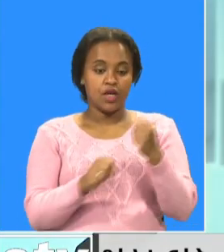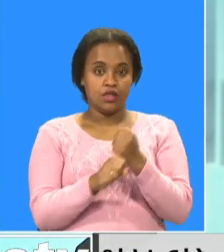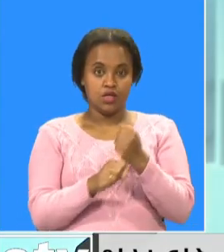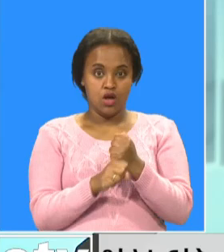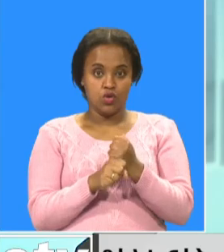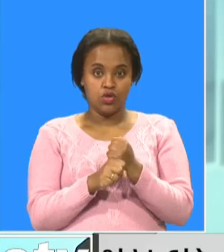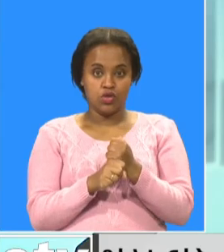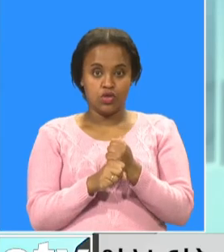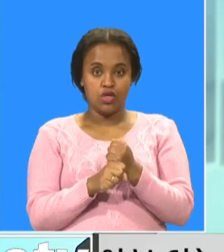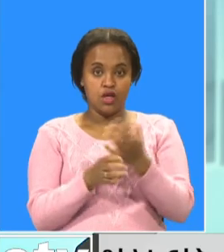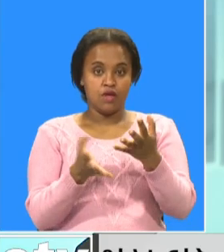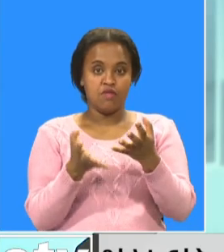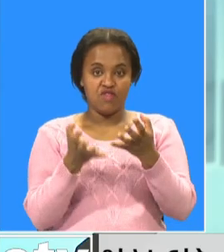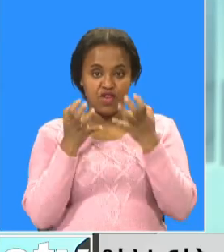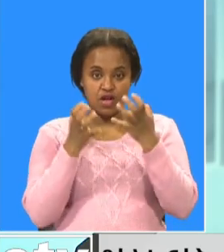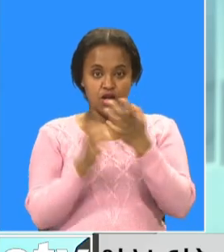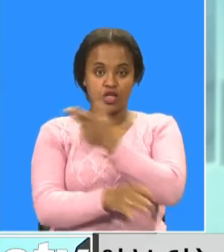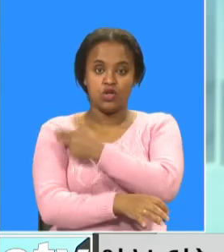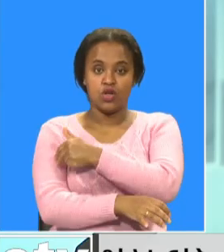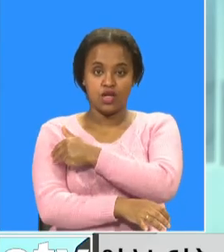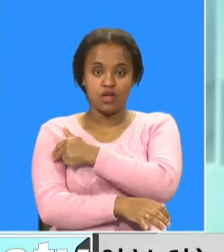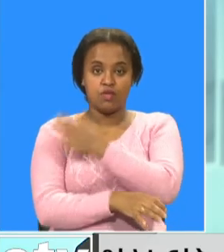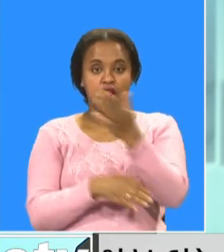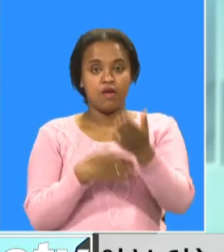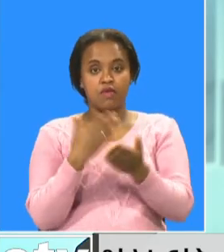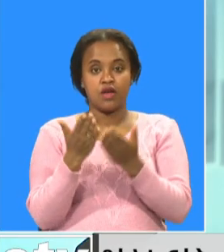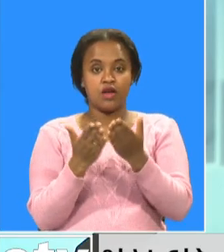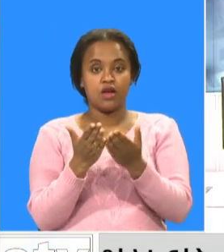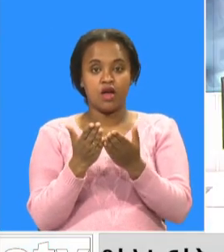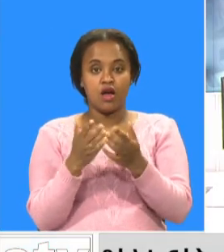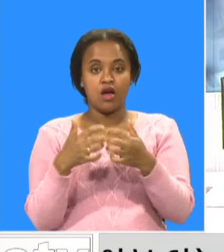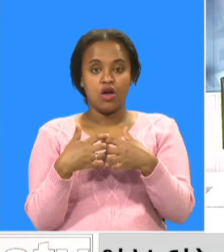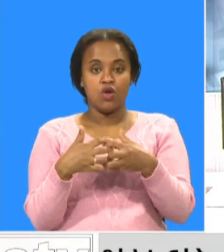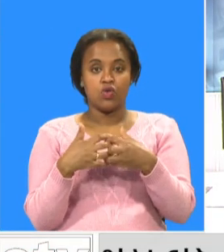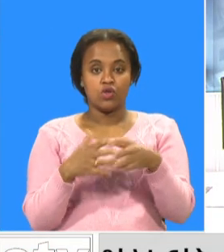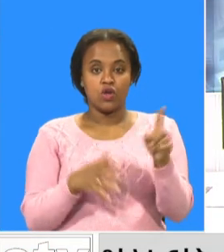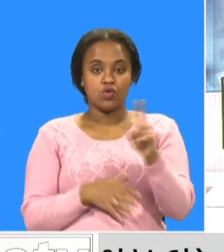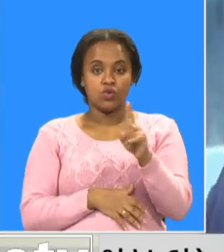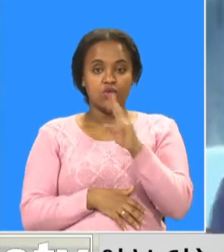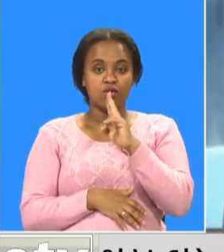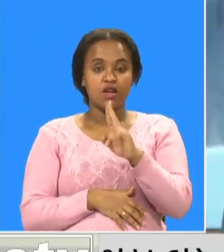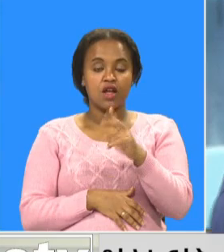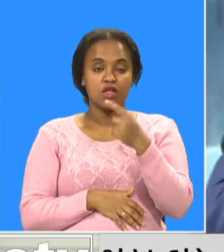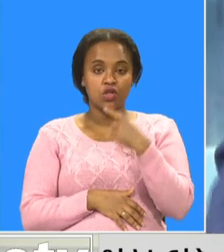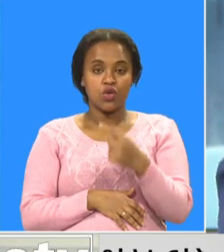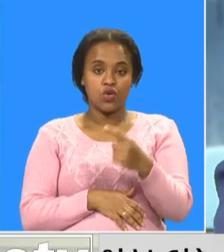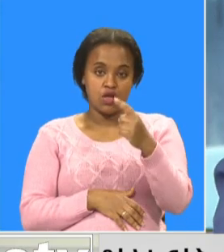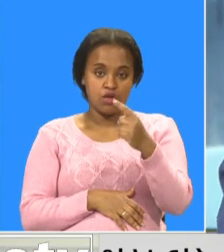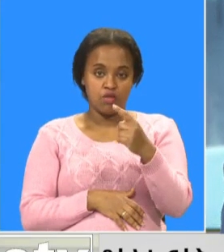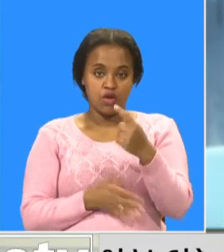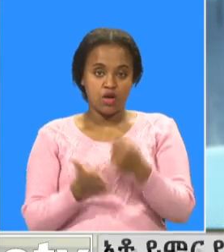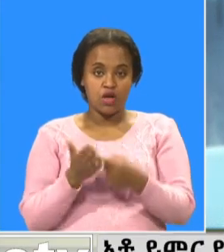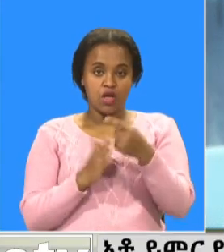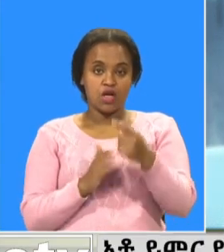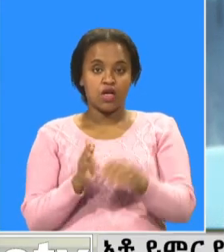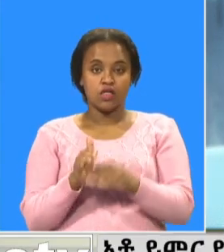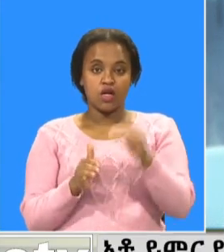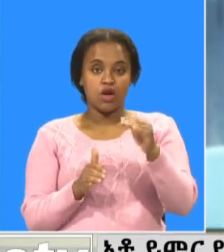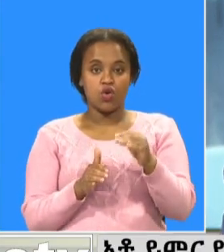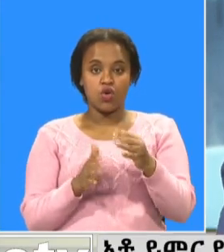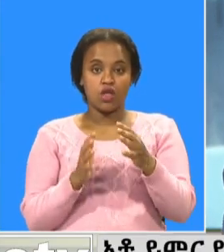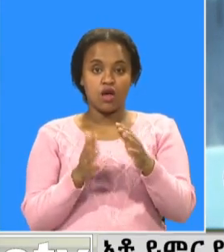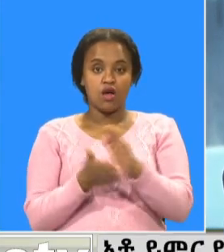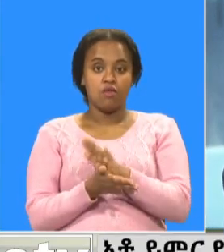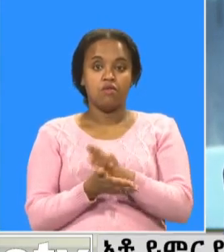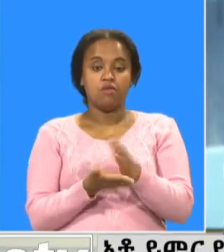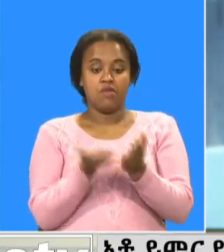ስራዎች የሚፈልጋቸው የህክምና መገልገያ ቁሳቁሶች ምን ምን ናቸው የሚለውን ከዛ ከወጣው መስፈርት